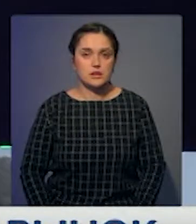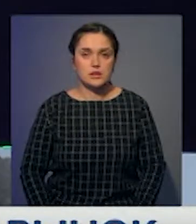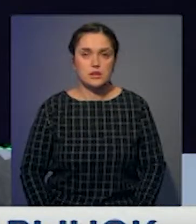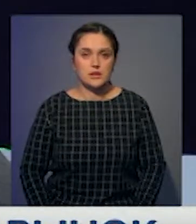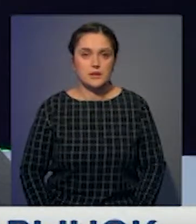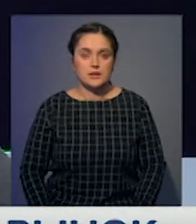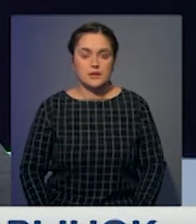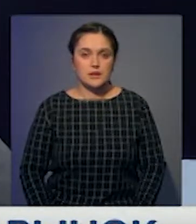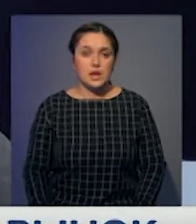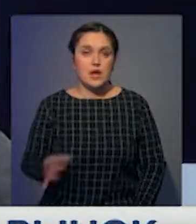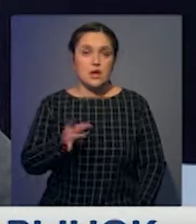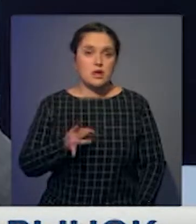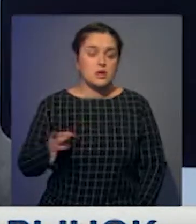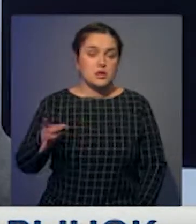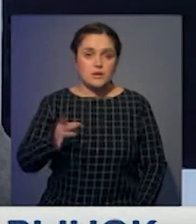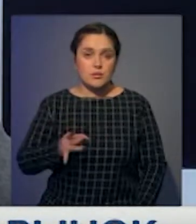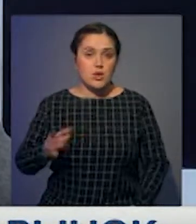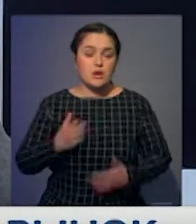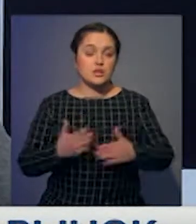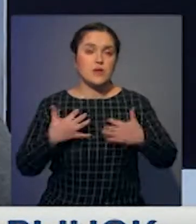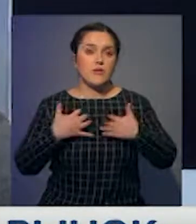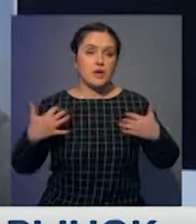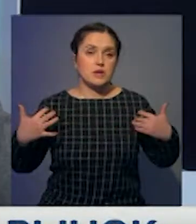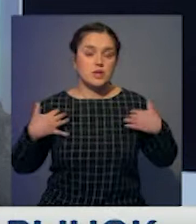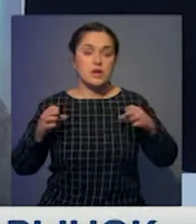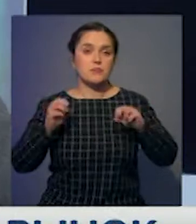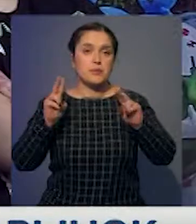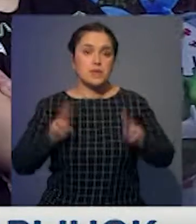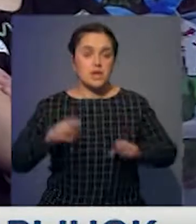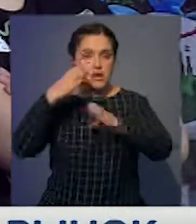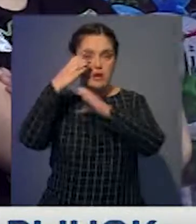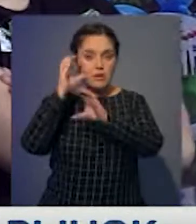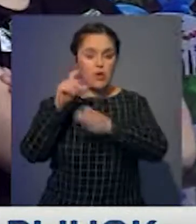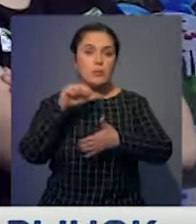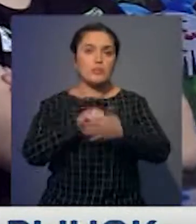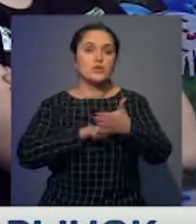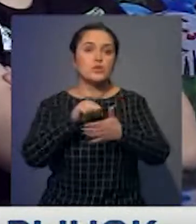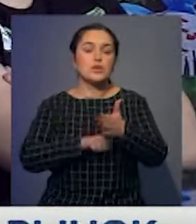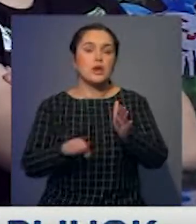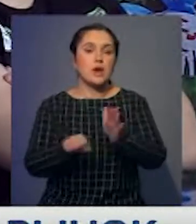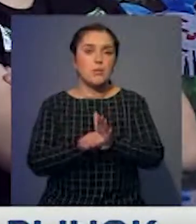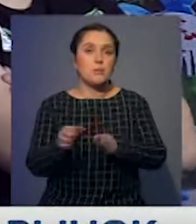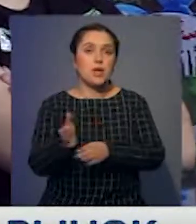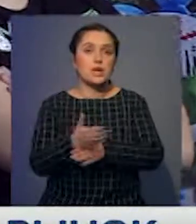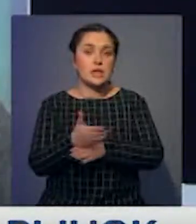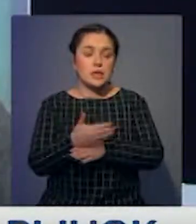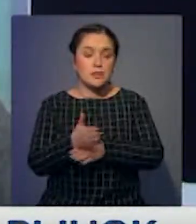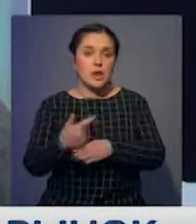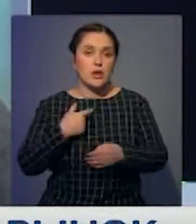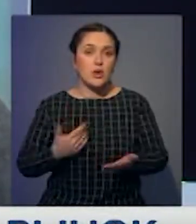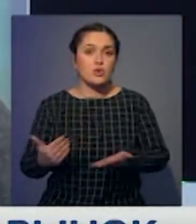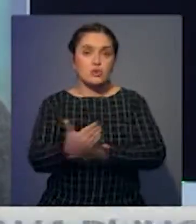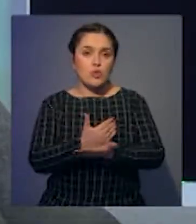В республиканской ветеринарной лаборатории проводится исследование, от чего погибла эта рыба. Эта рыба собрана и